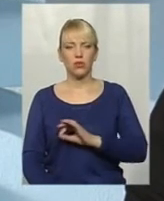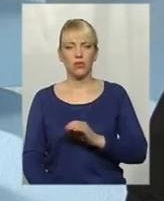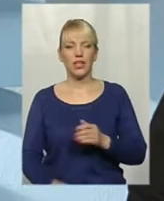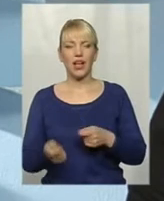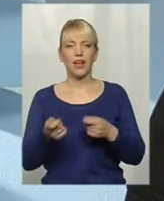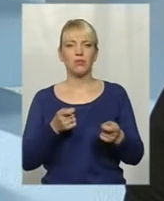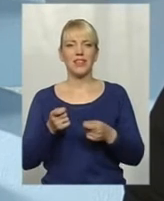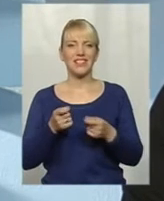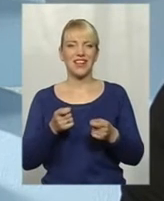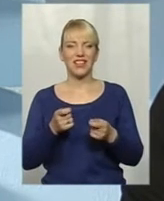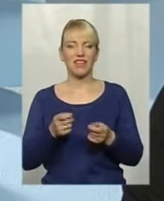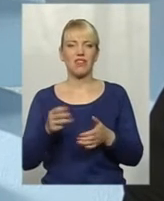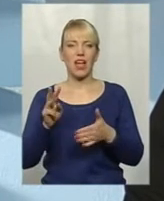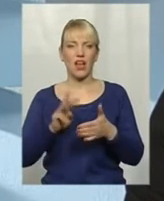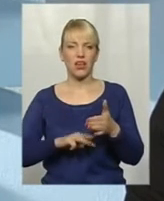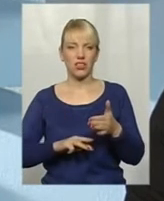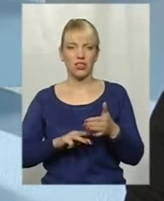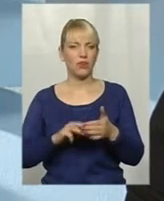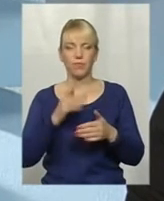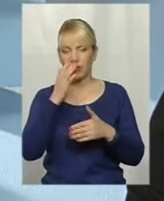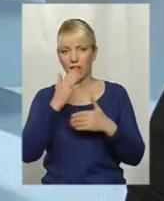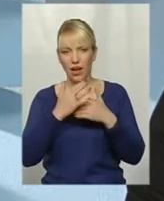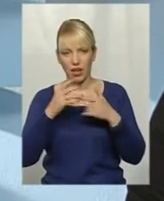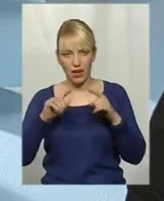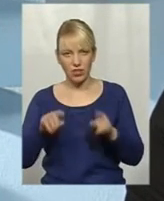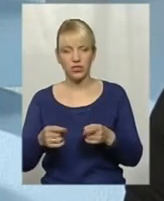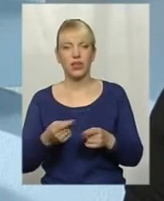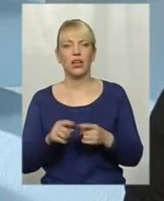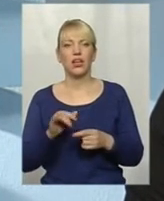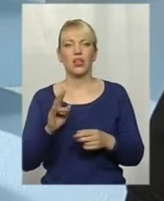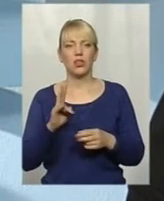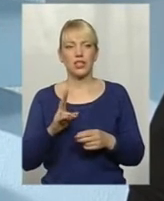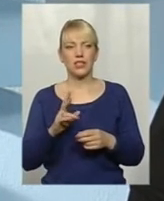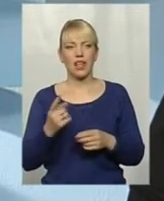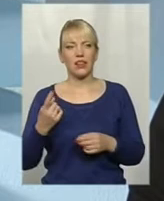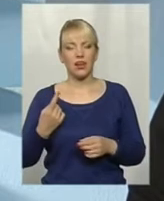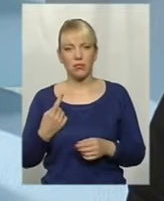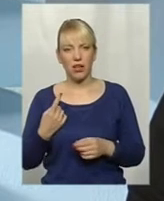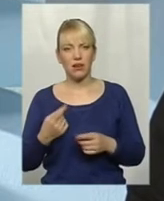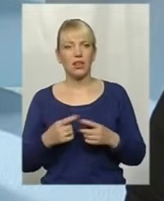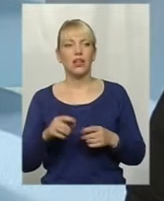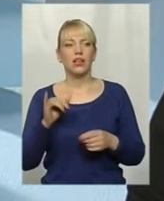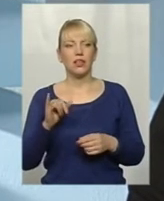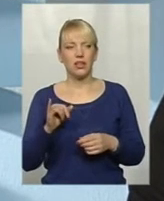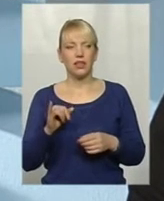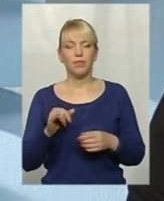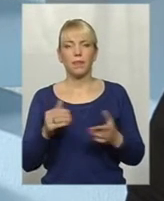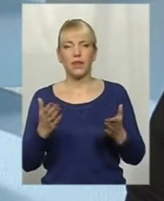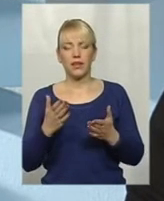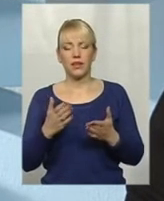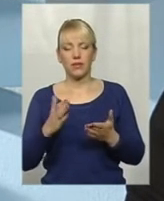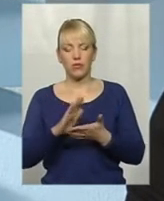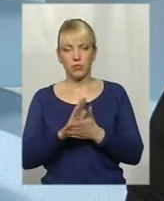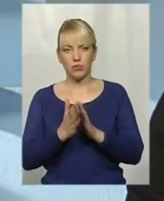адміністративний арешт, особи, щодо яких застосовано адміністративне затримання, особи, які відповідно до